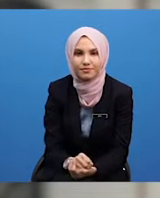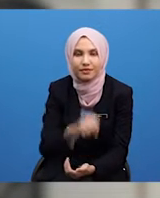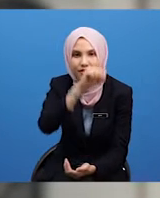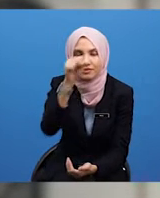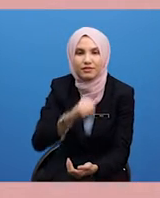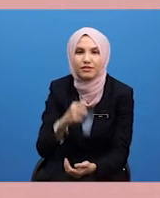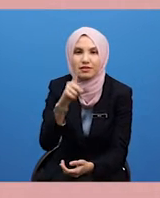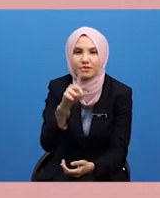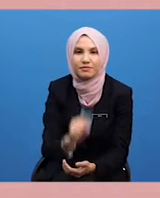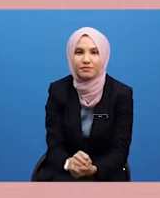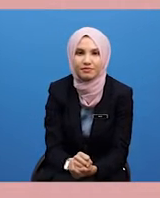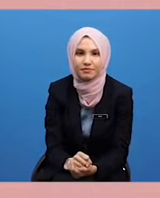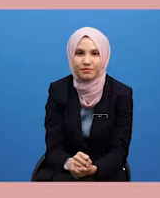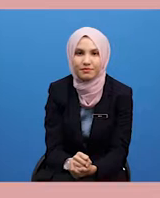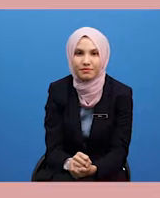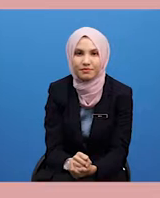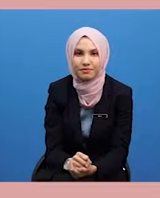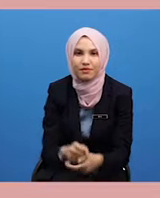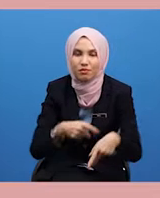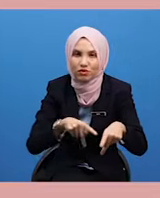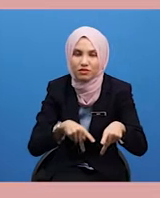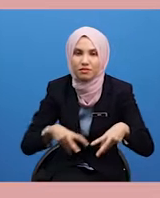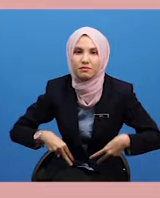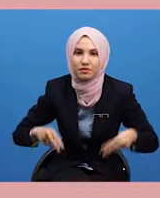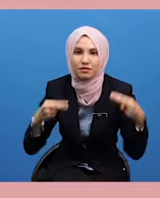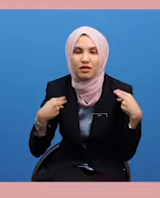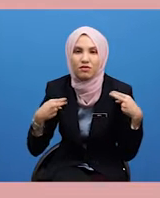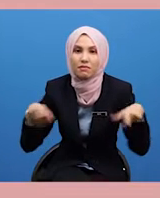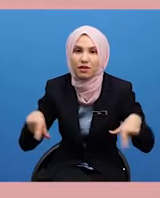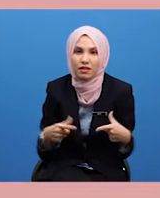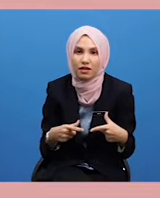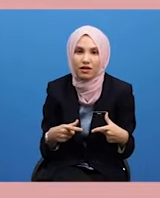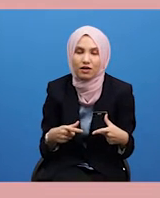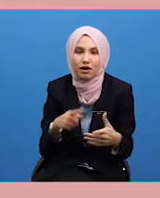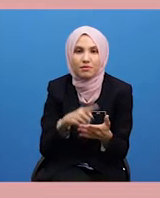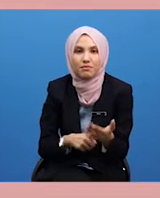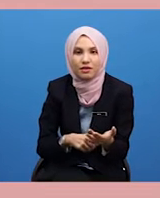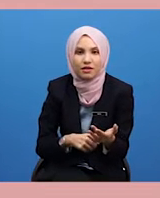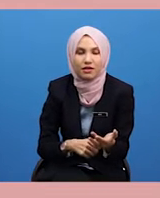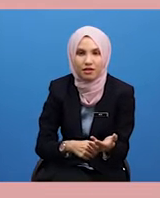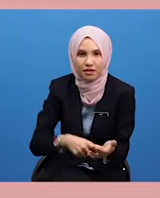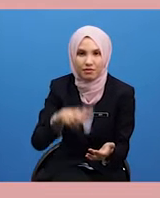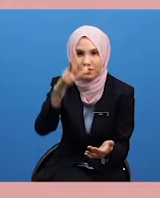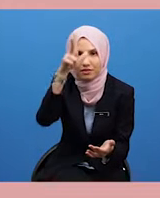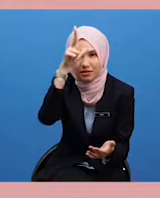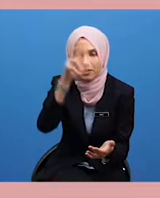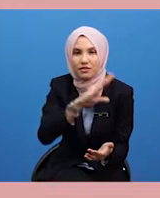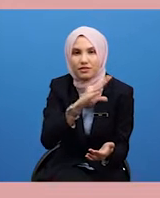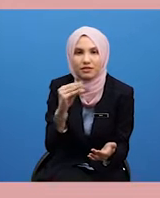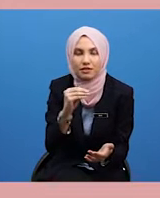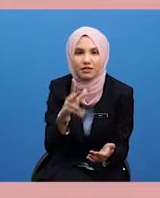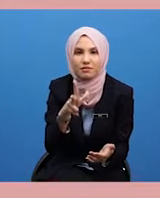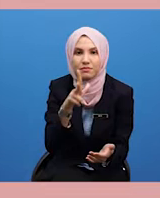Soalan 1. Proses persenyawaan berlaku apabila gamet